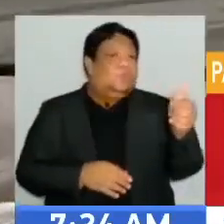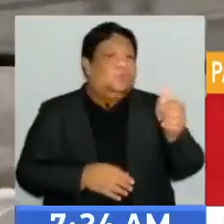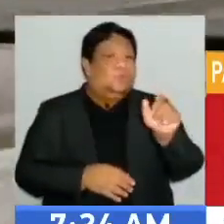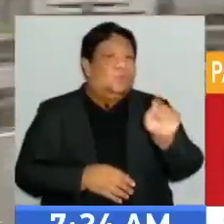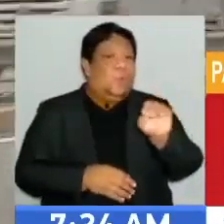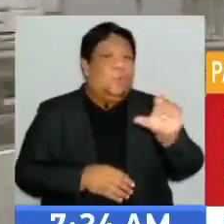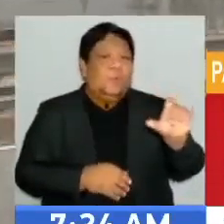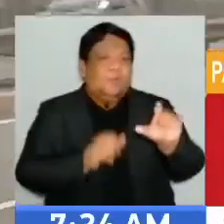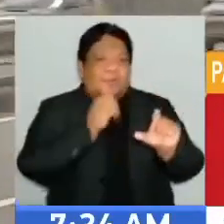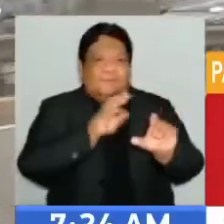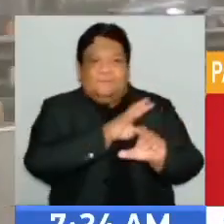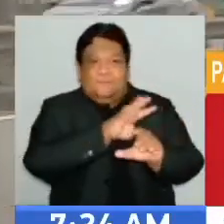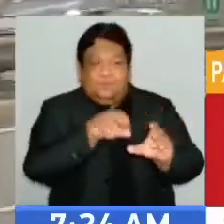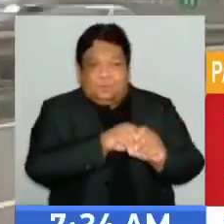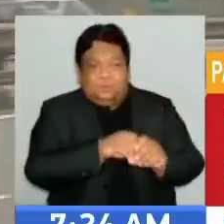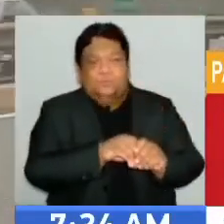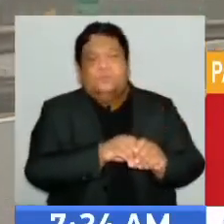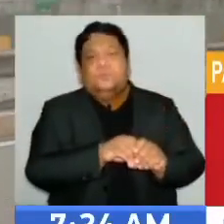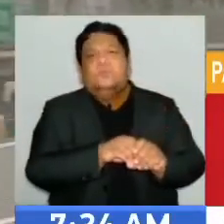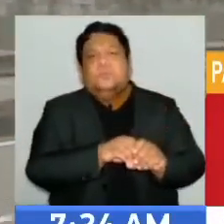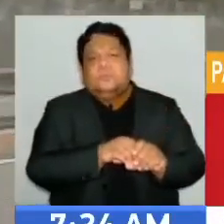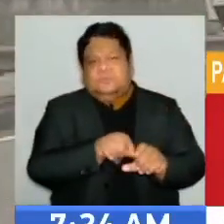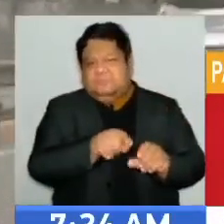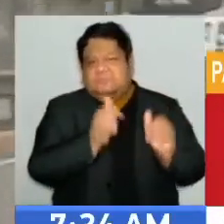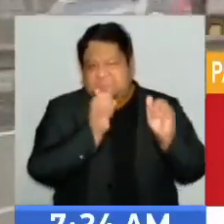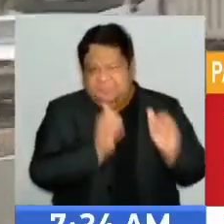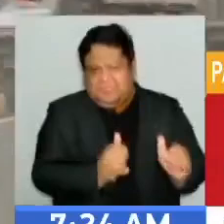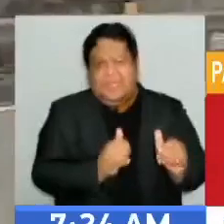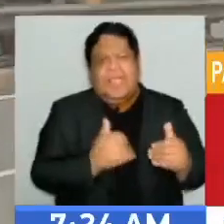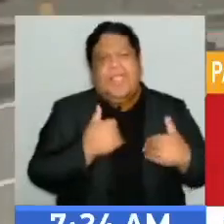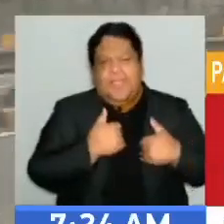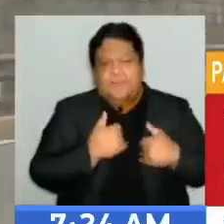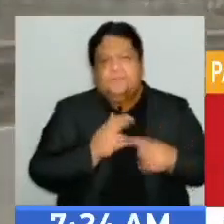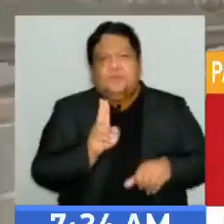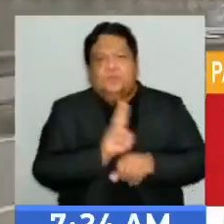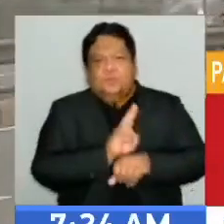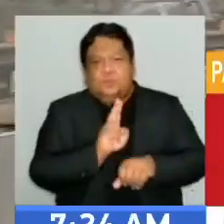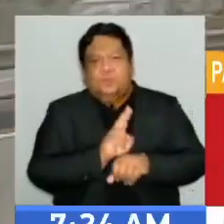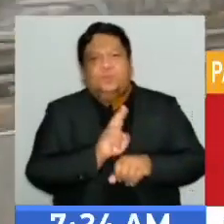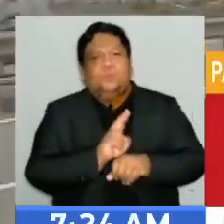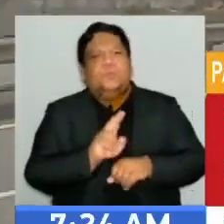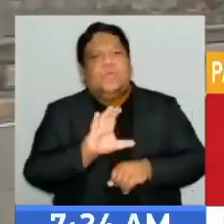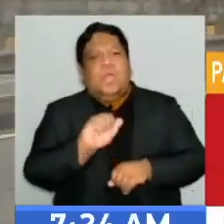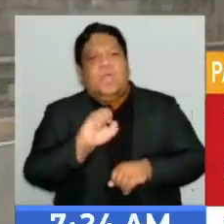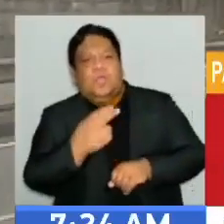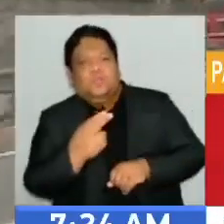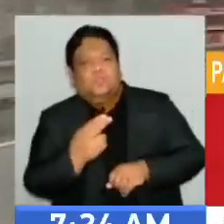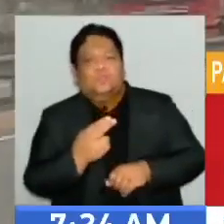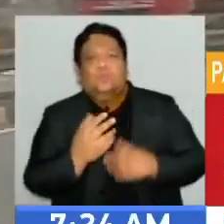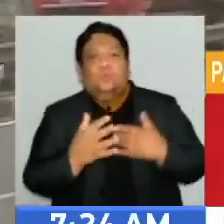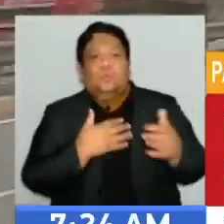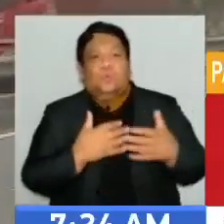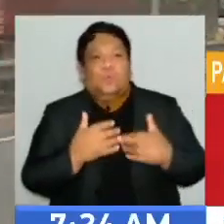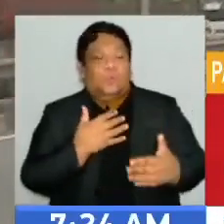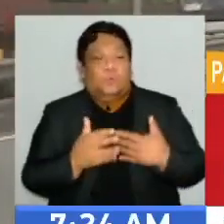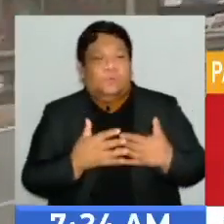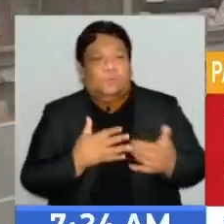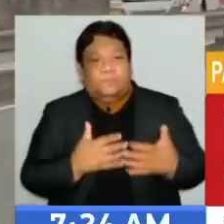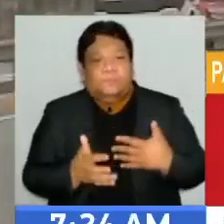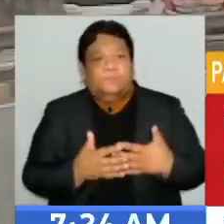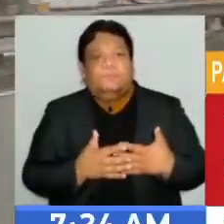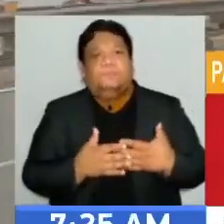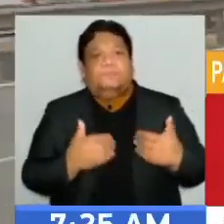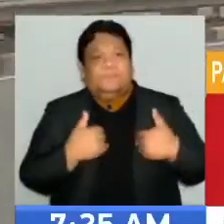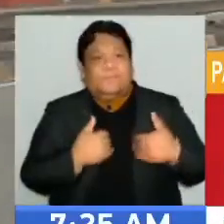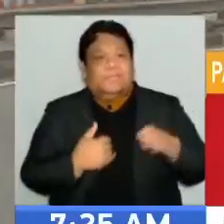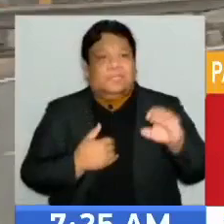Susan, ganun pa rin. Ibig sabihin, kung ano ang setup ngayon, nandun yung ETC, nandun yung cash, pwede